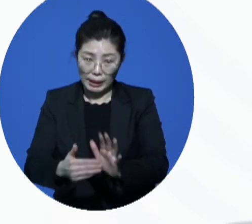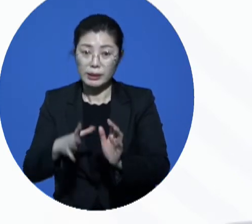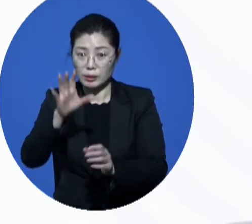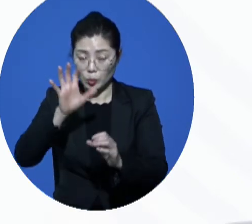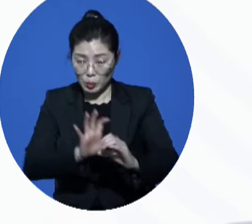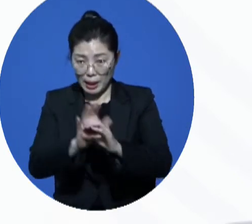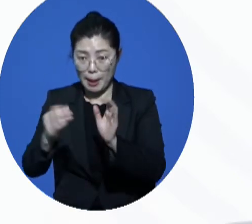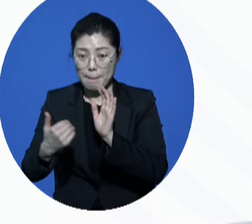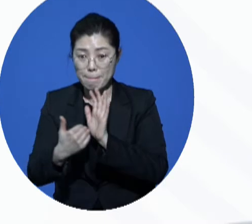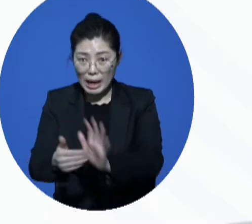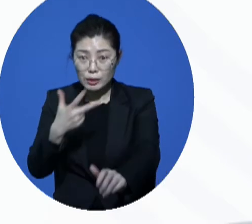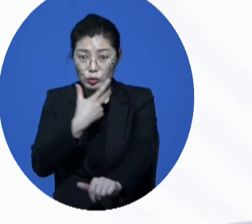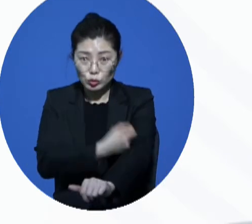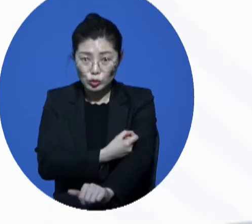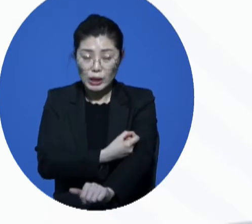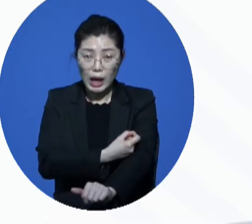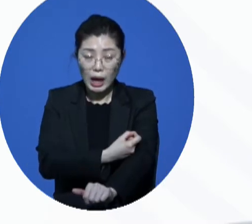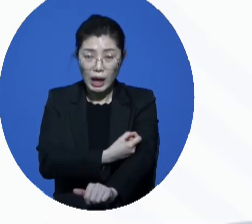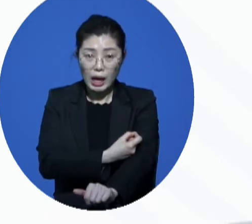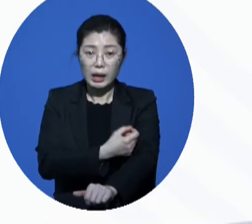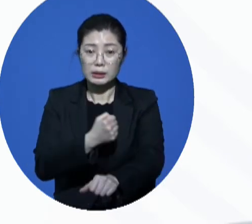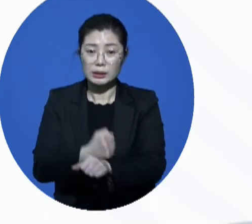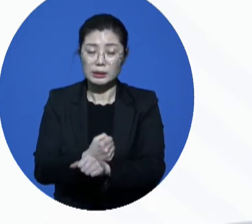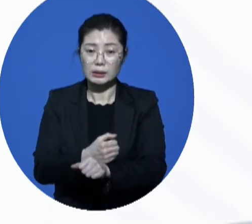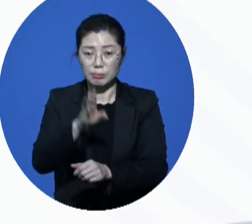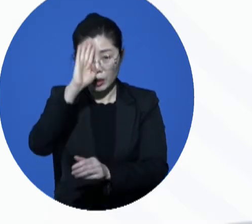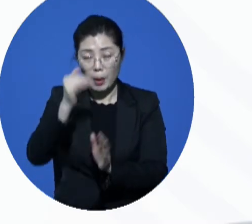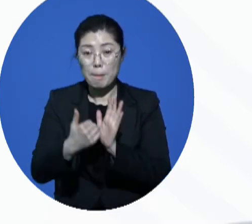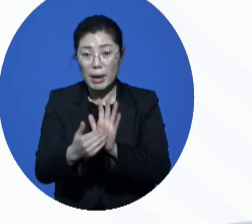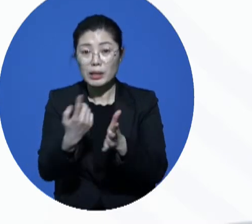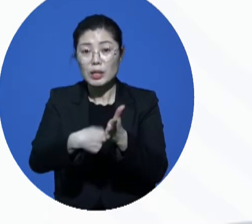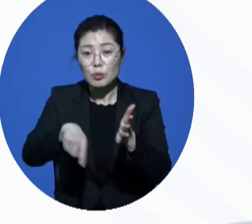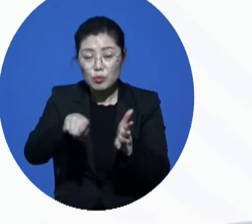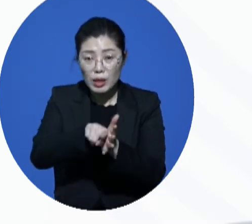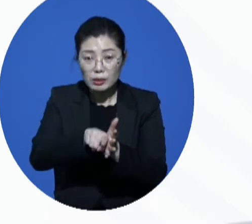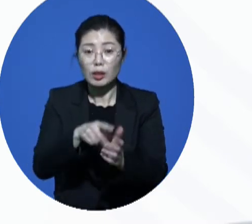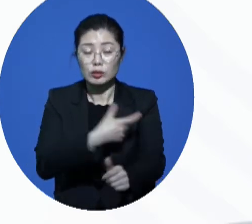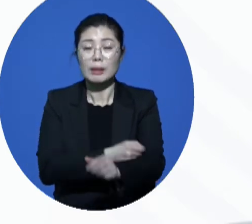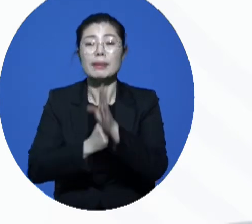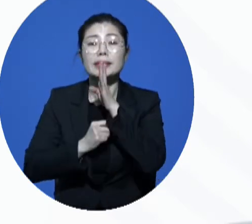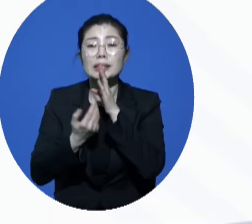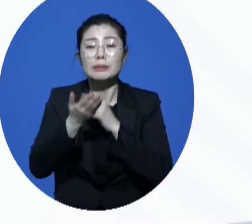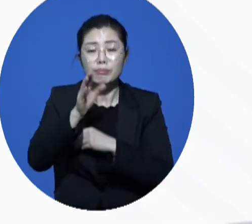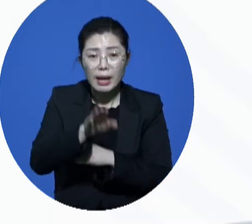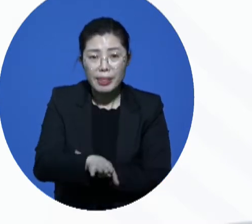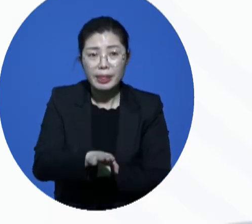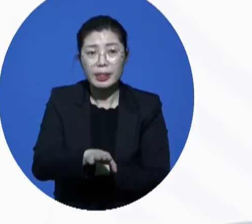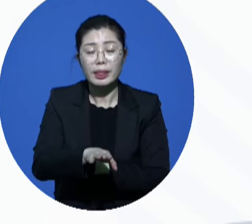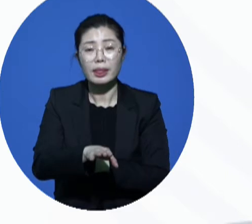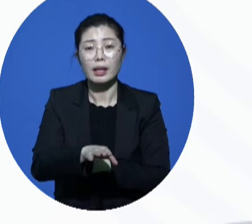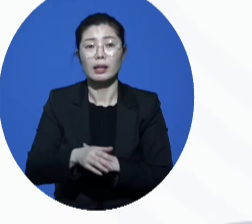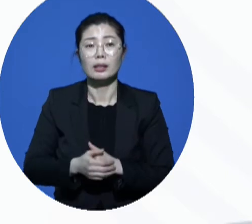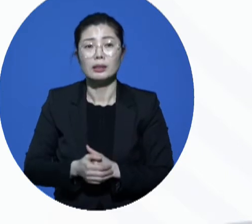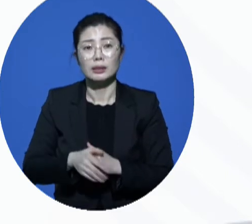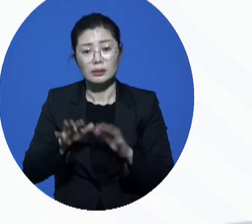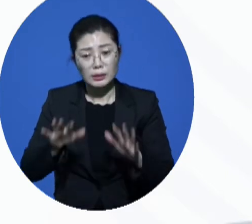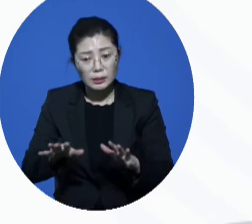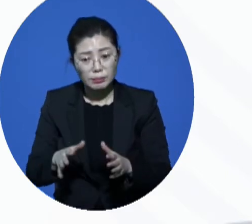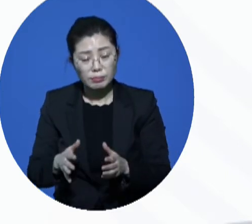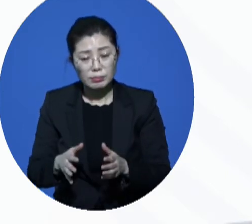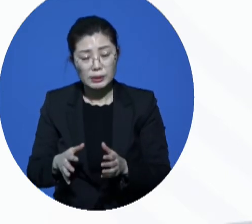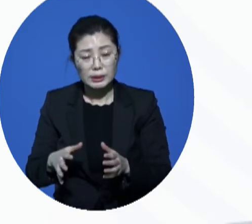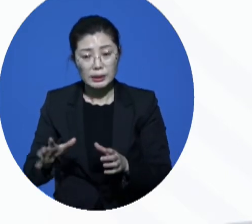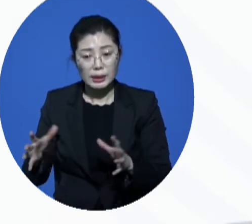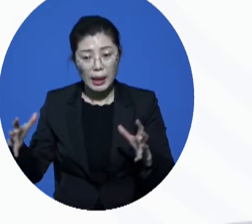원칙에서 사회적 불평등을 해결하는 어떤 원칙들을 우선적으로 고려해야 하는데요. 백신만 맞는다고 과연 집단 거주